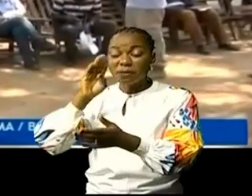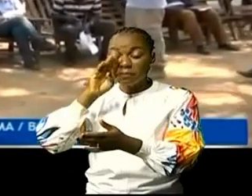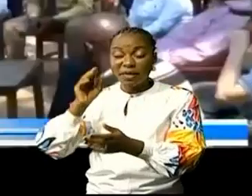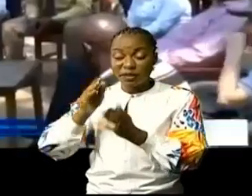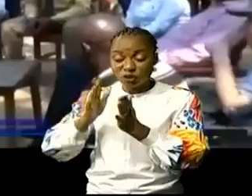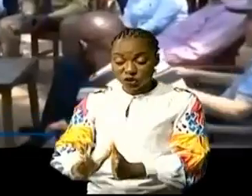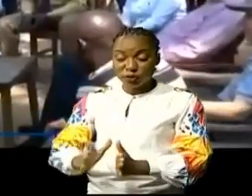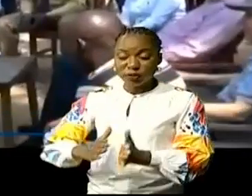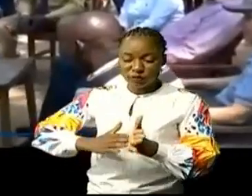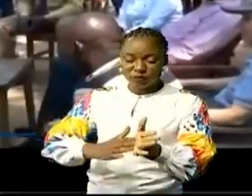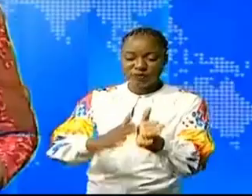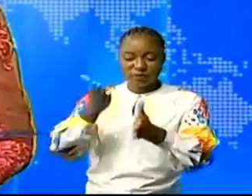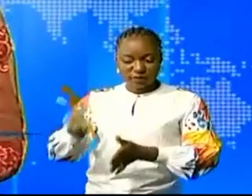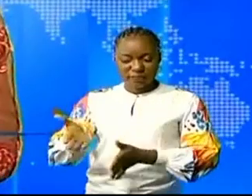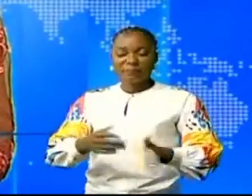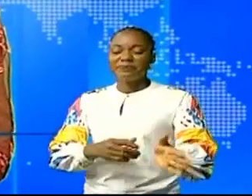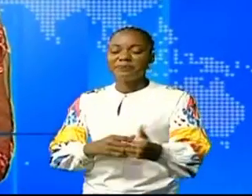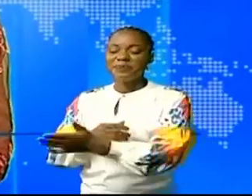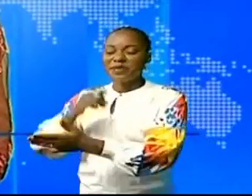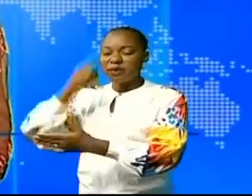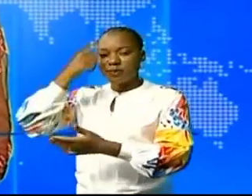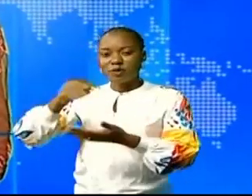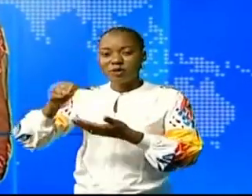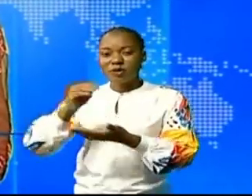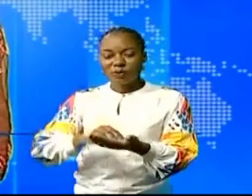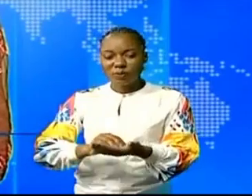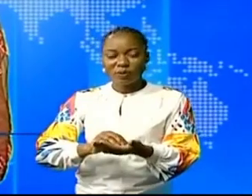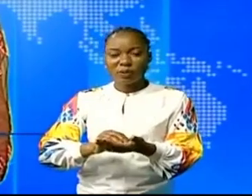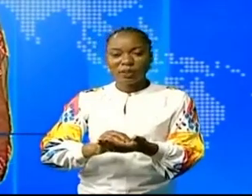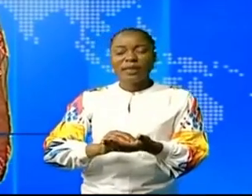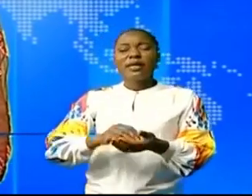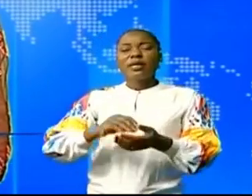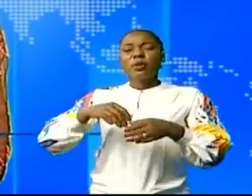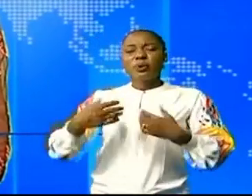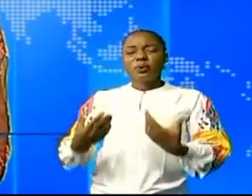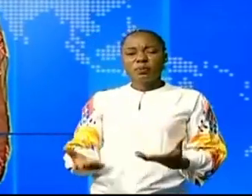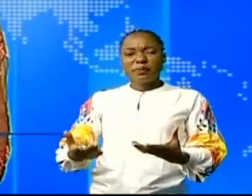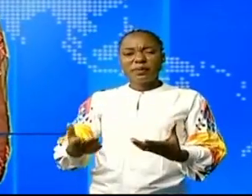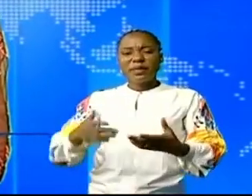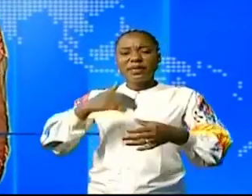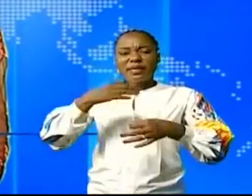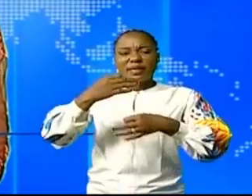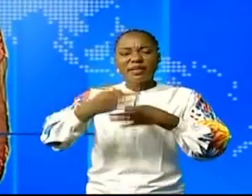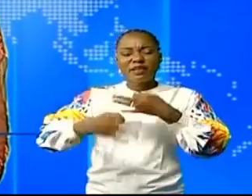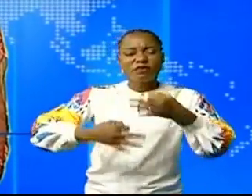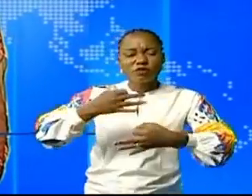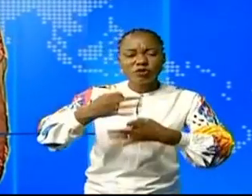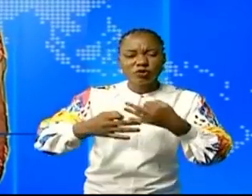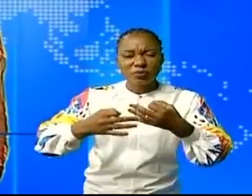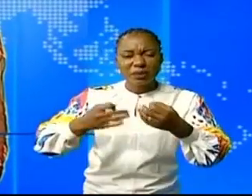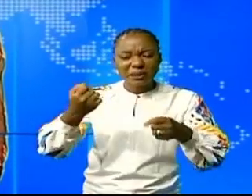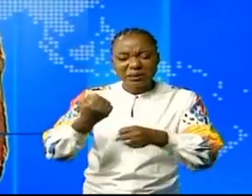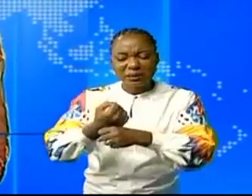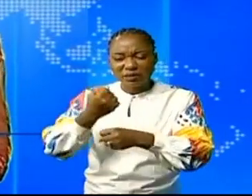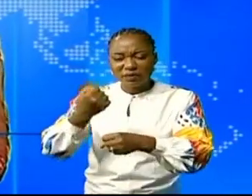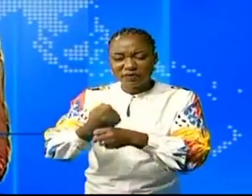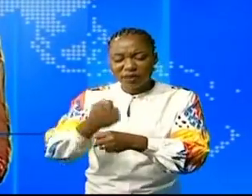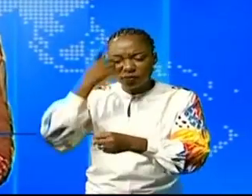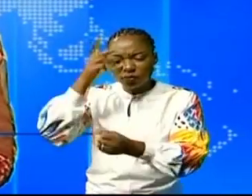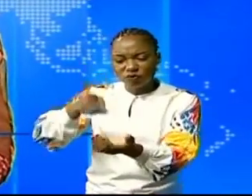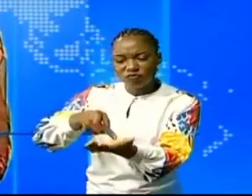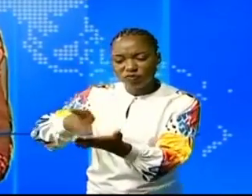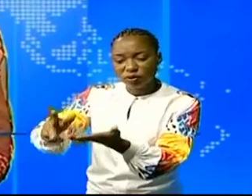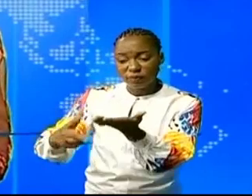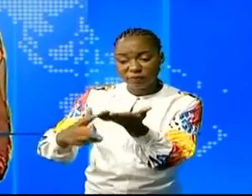Enabel. Et pour se rendre compte des conditions de fonctionnement des différents ports de péage dans la